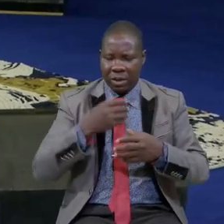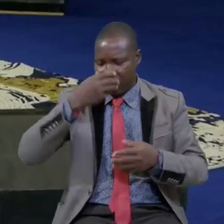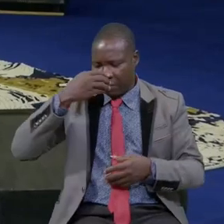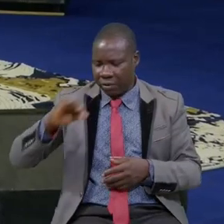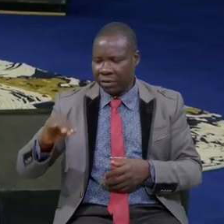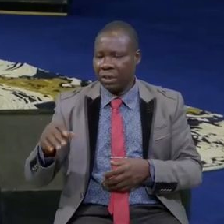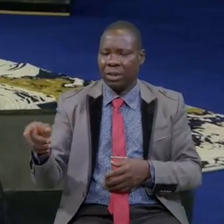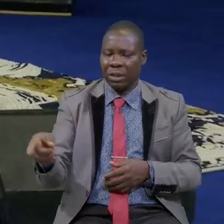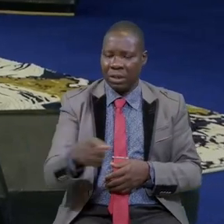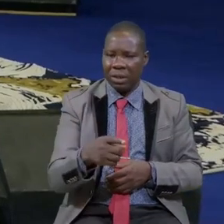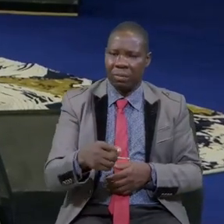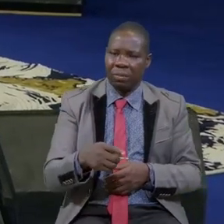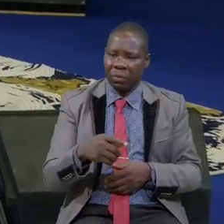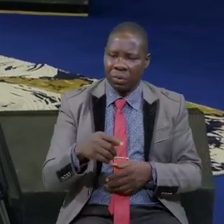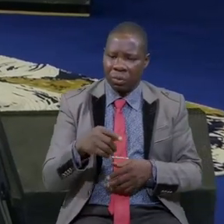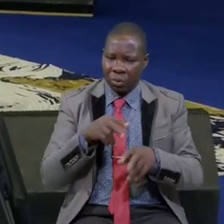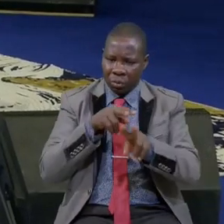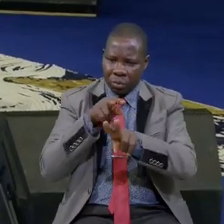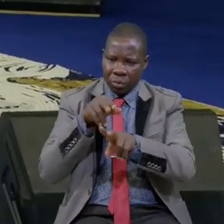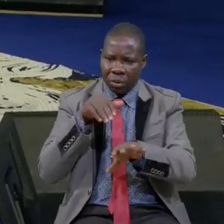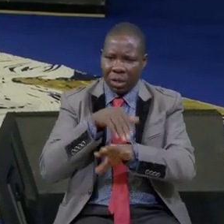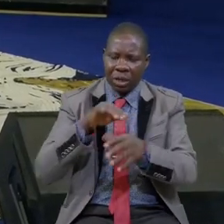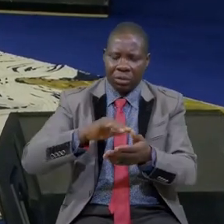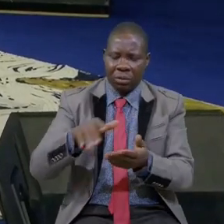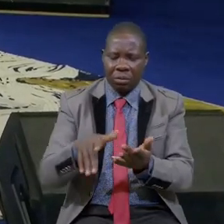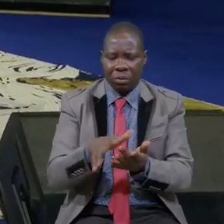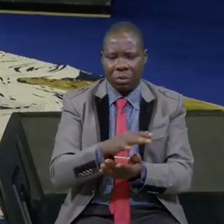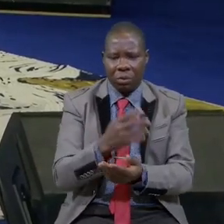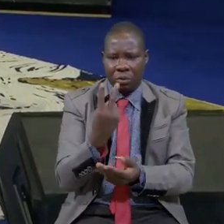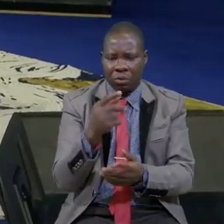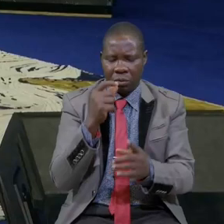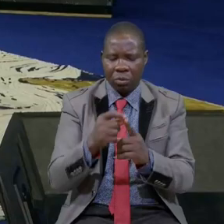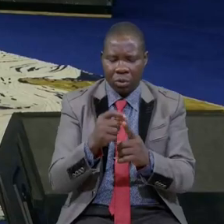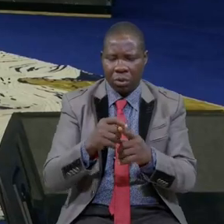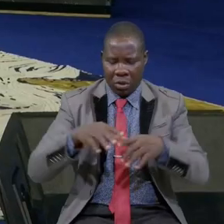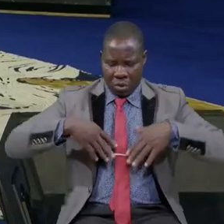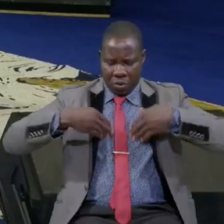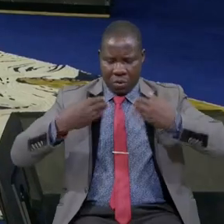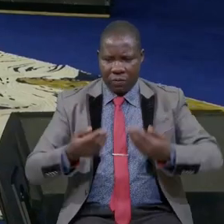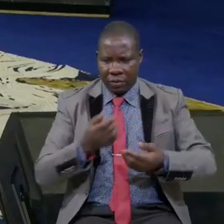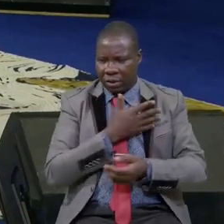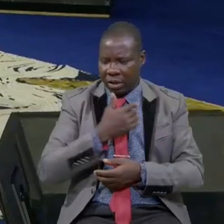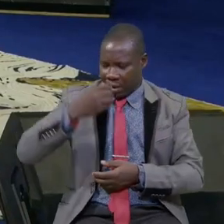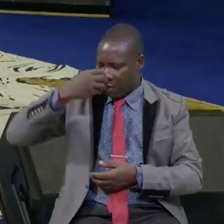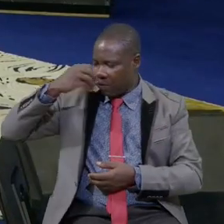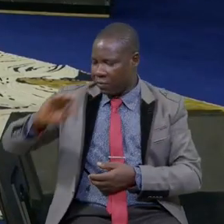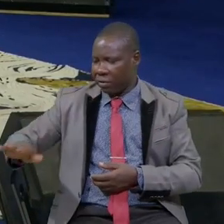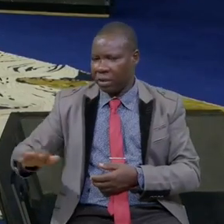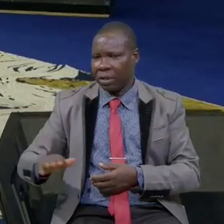voyez ces deux mots, soit ensemble, de pair. Celui qui les avoue et les abandonne.